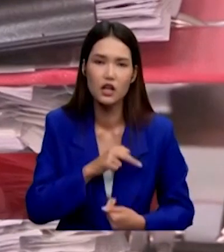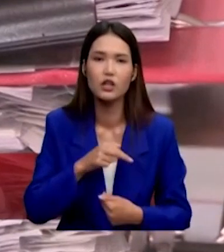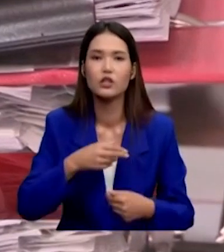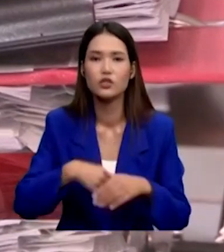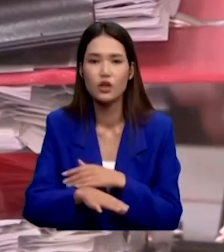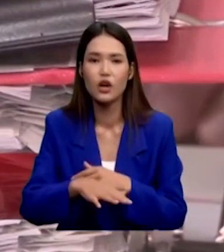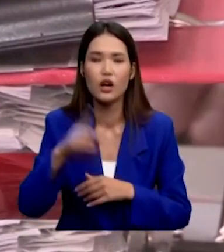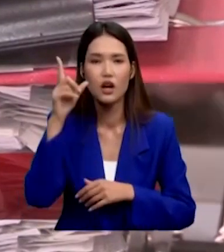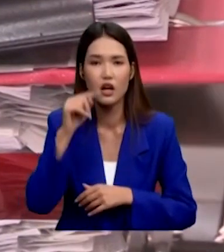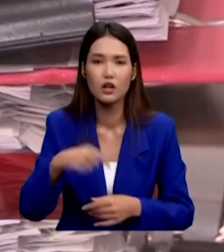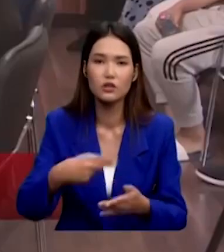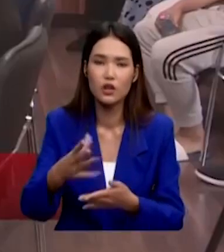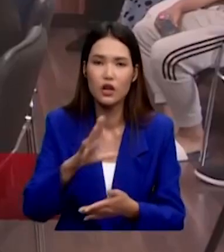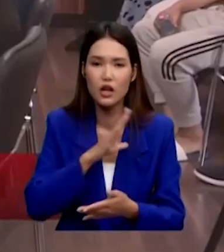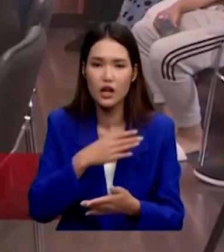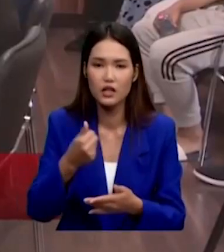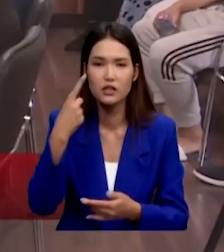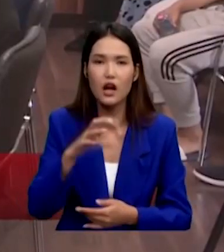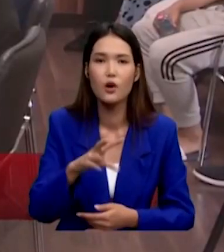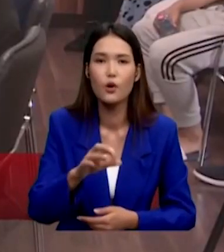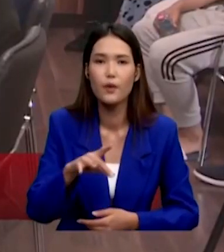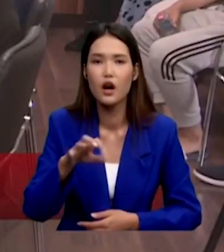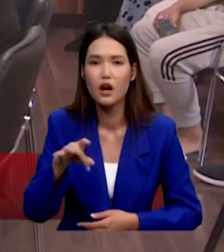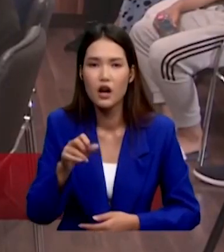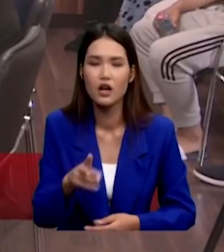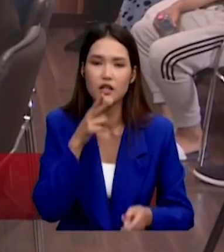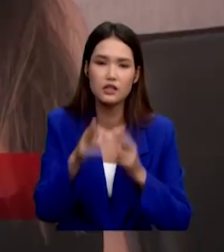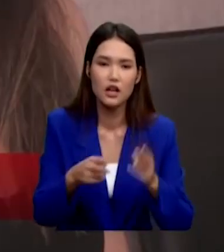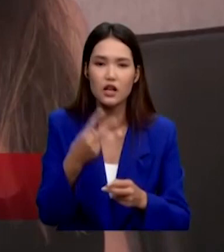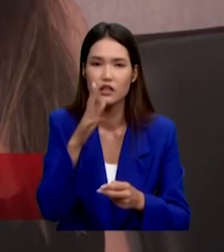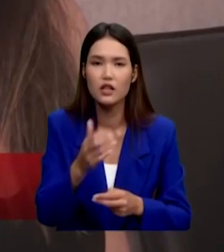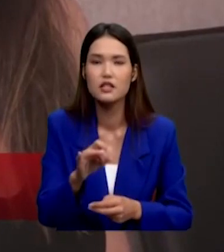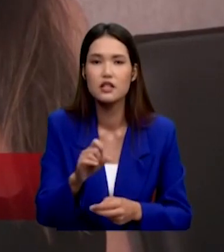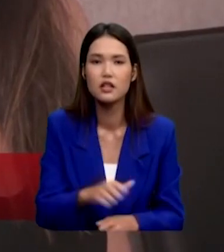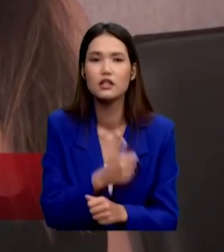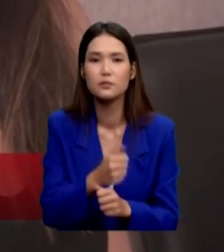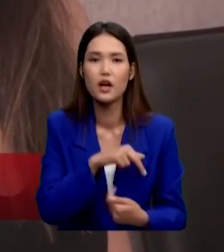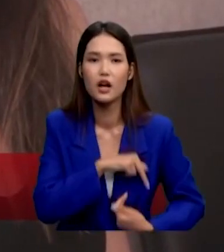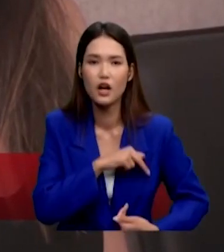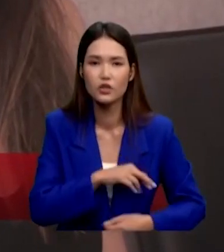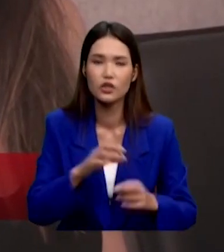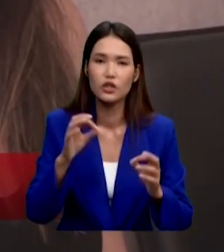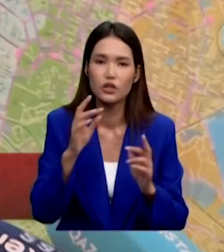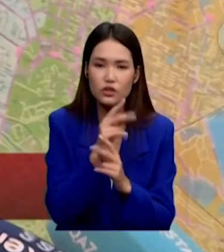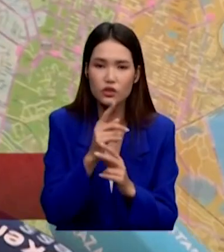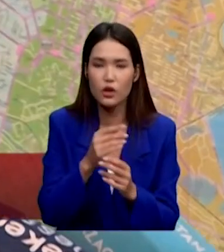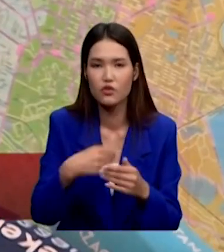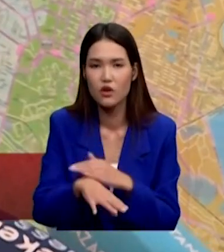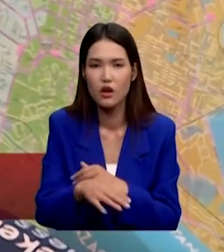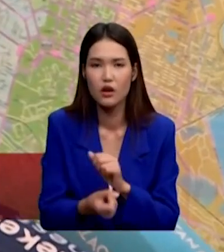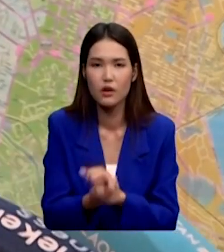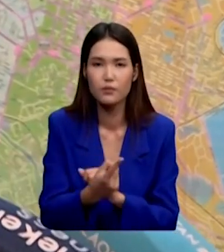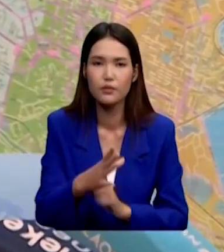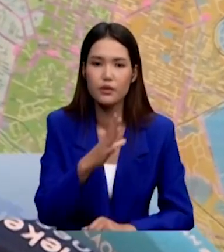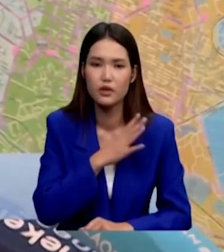мәлімдеді. Оның айтуынша талай науқастың жанын ажалдан арашалап қалған Абылай емхананың басшылық қызметін дұрыс үйлестіре алмапты. Шағым түскен 6